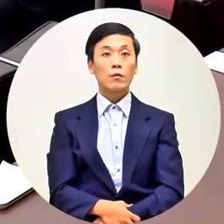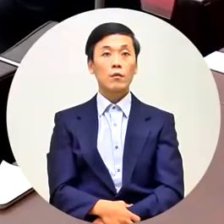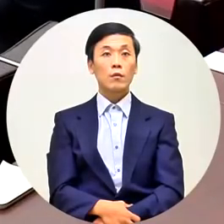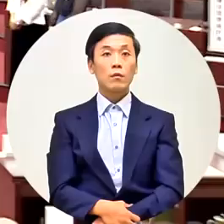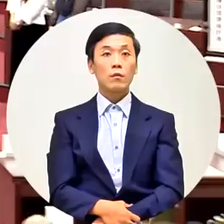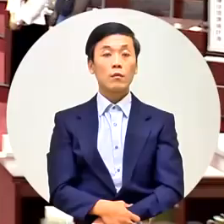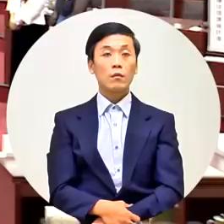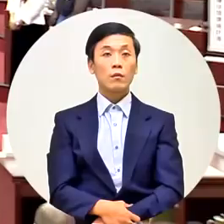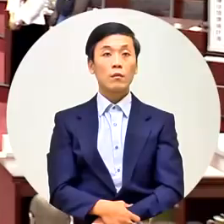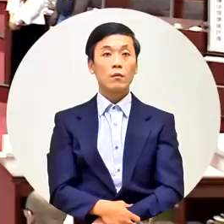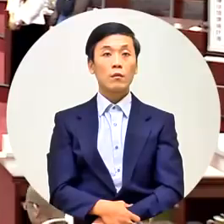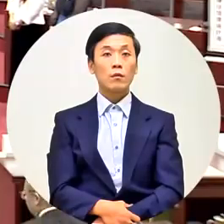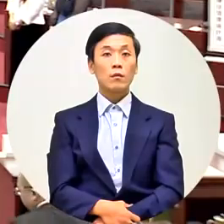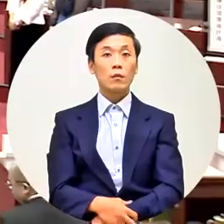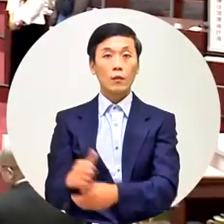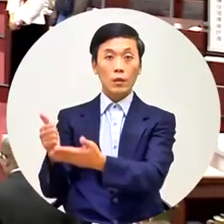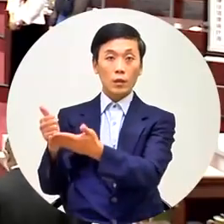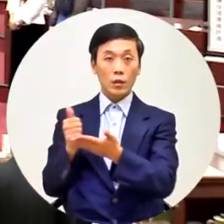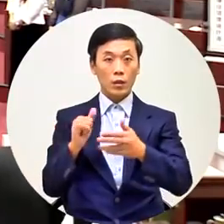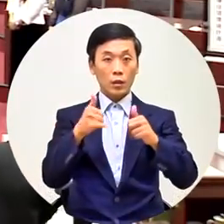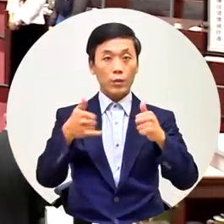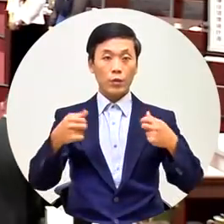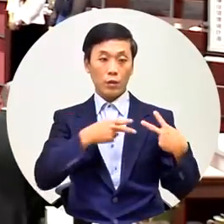请蔡武宏议员领取选票。